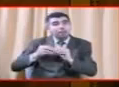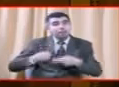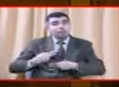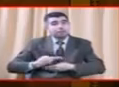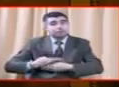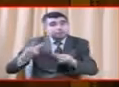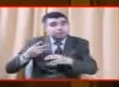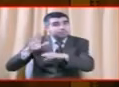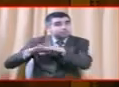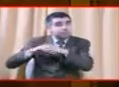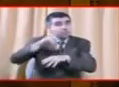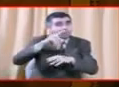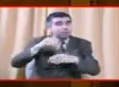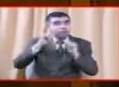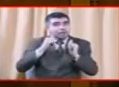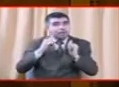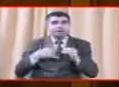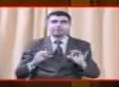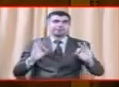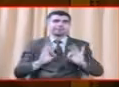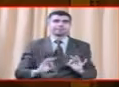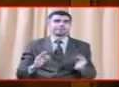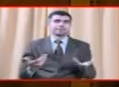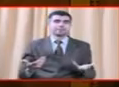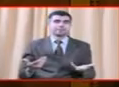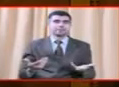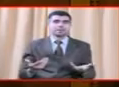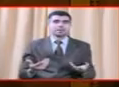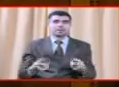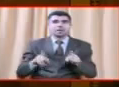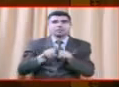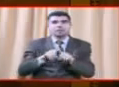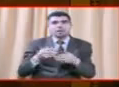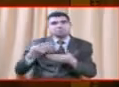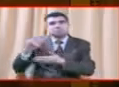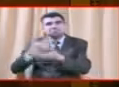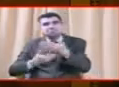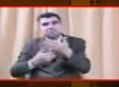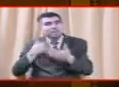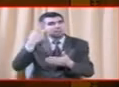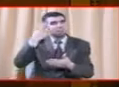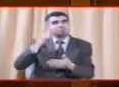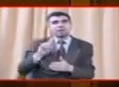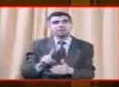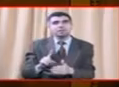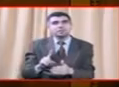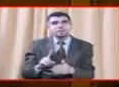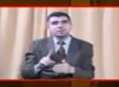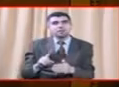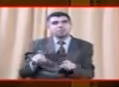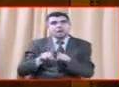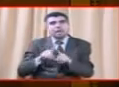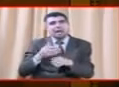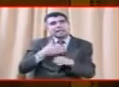أحداث باش نستفزوا الجزائر. هذه المنطقة أخواتي إخواتني منطقة متجاوز